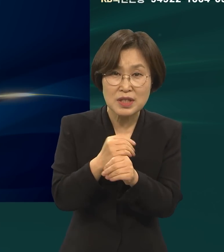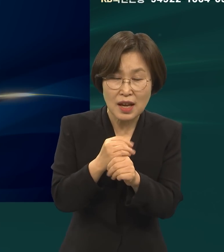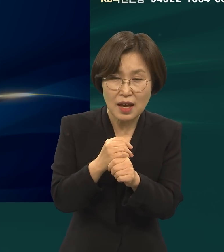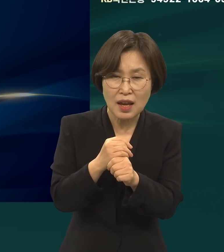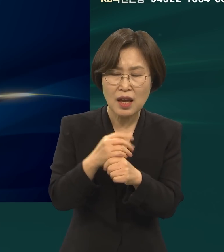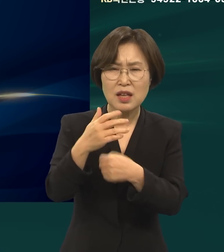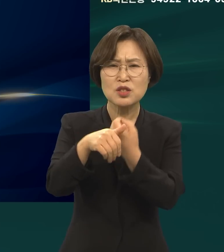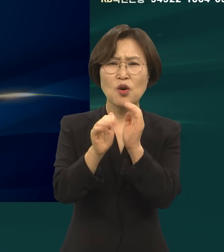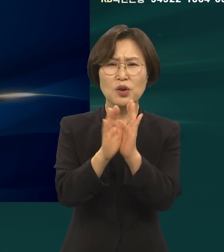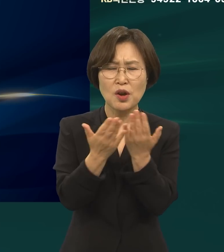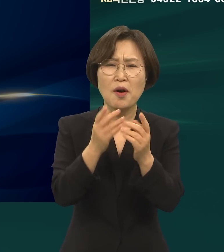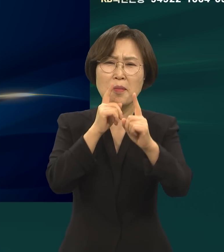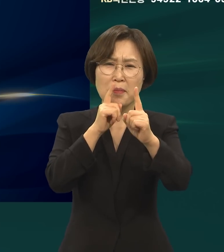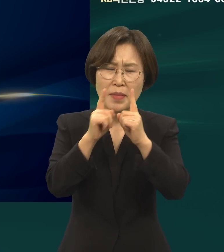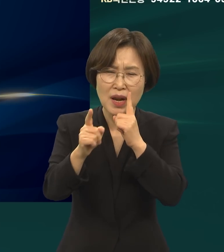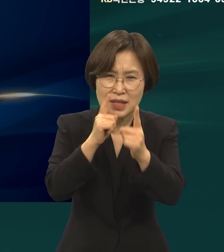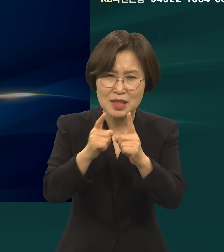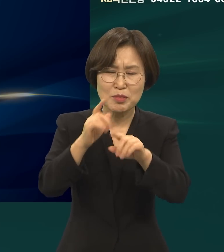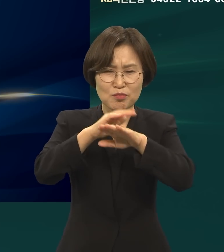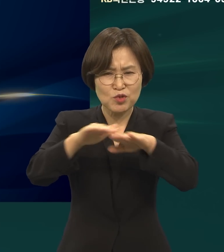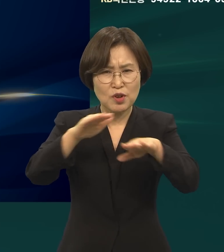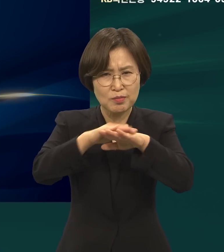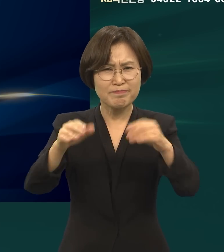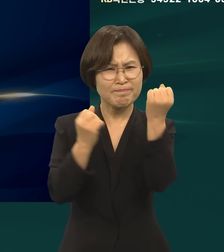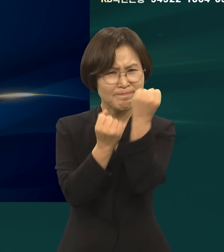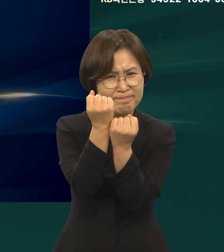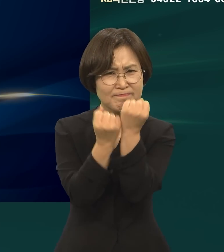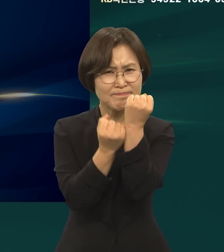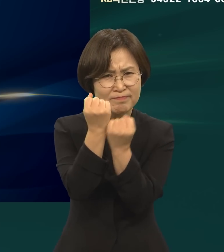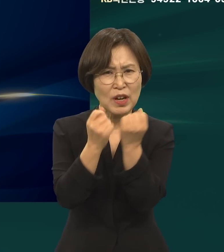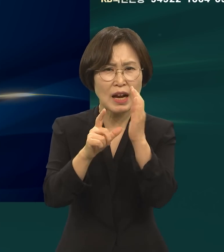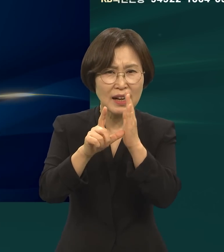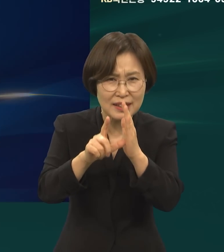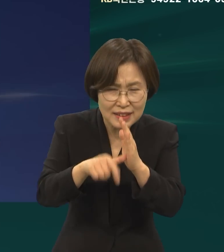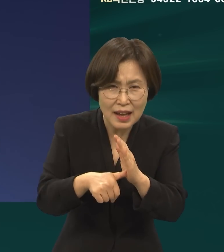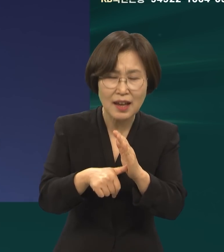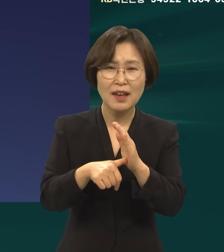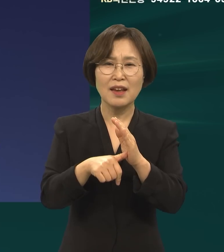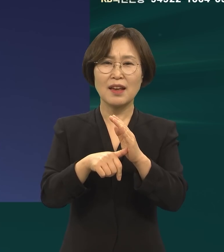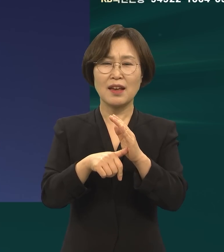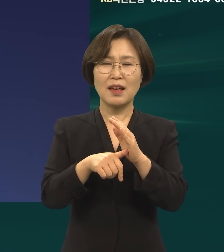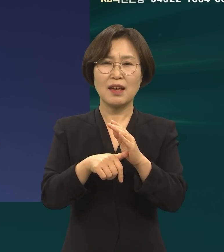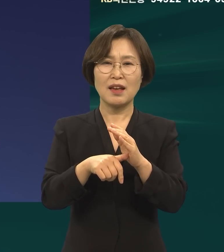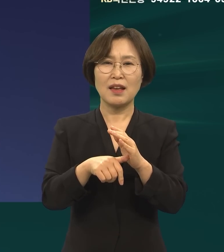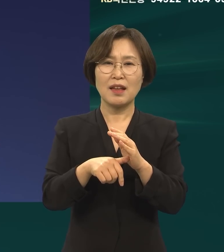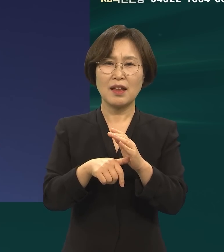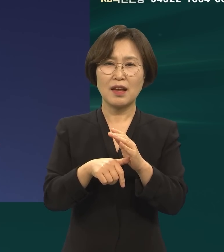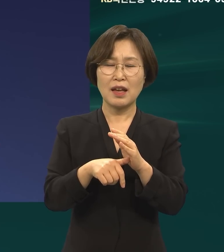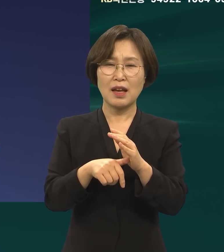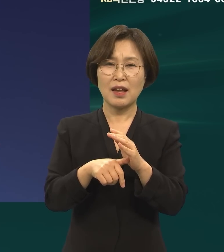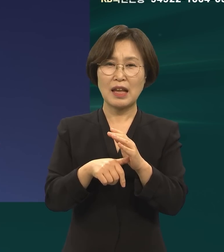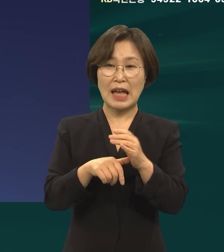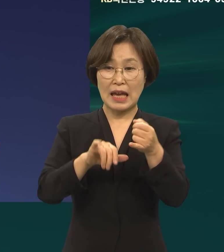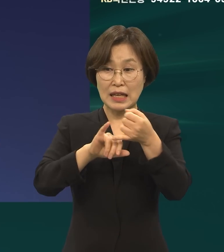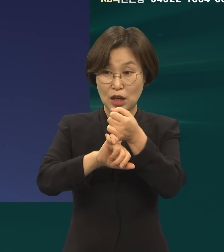때? 말씀을 풀어주실 때. 맞지? 이 약속대로 하시는 거지. 이 말씀은 이루어지는 거지. 여러분,